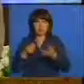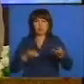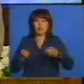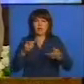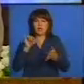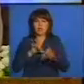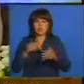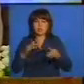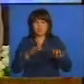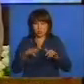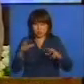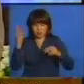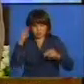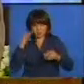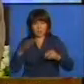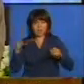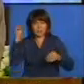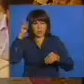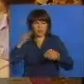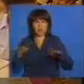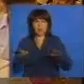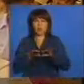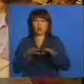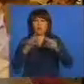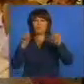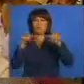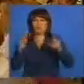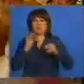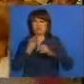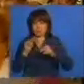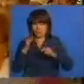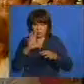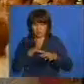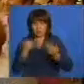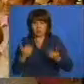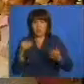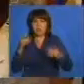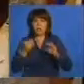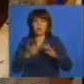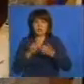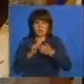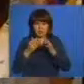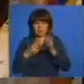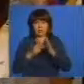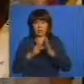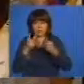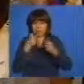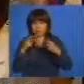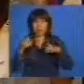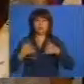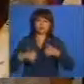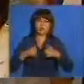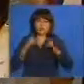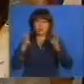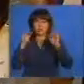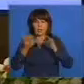Шара барысында оқушылардың білім деңгейін бағалау және мектептердегі тәрбие беру сияқты бірқатар мәселелер қаралды. Ұстаздар бірнеше арнайы секцияда